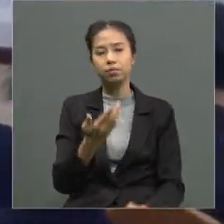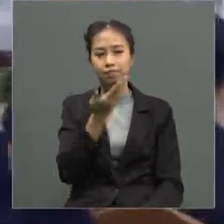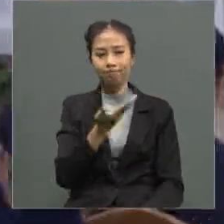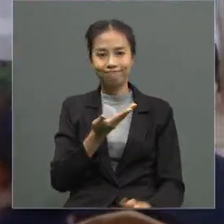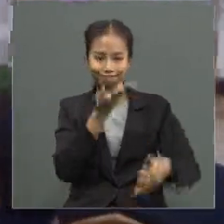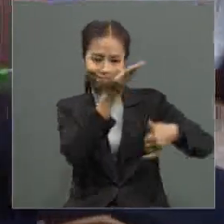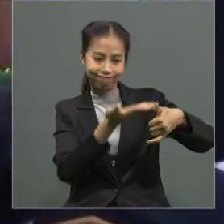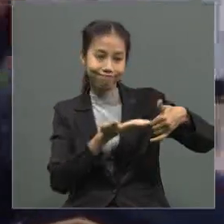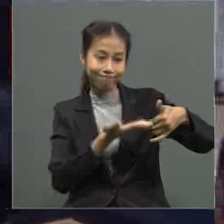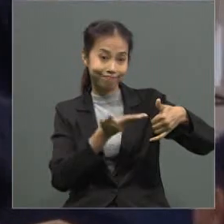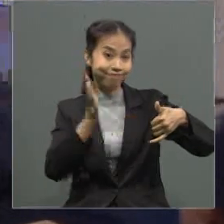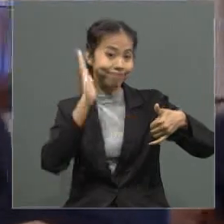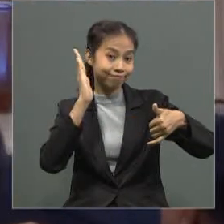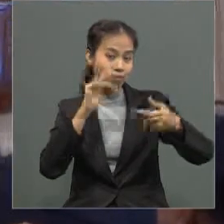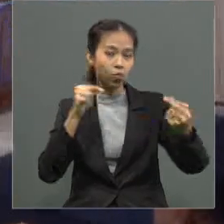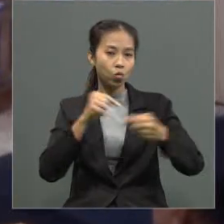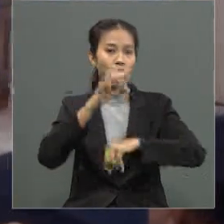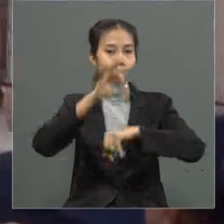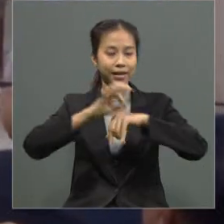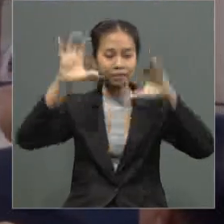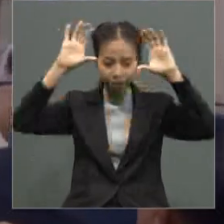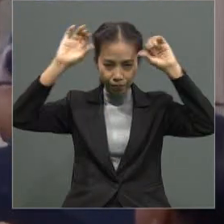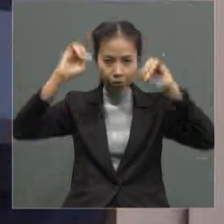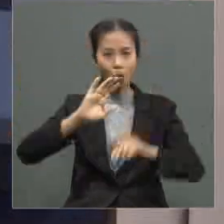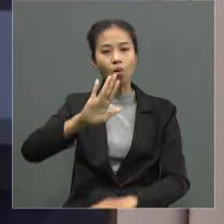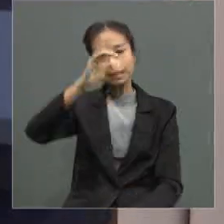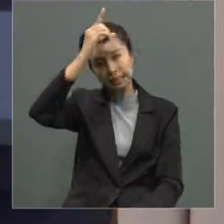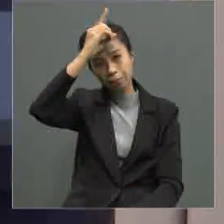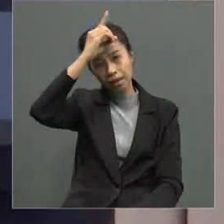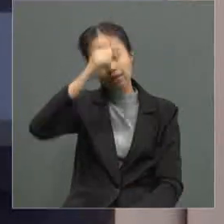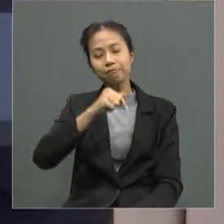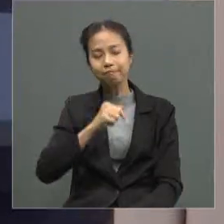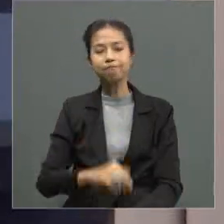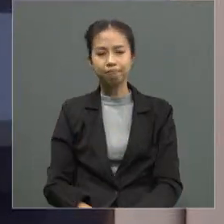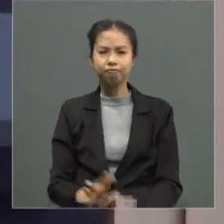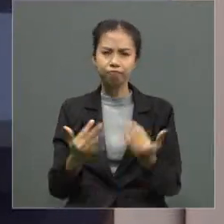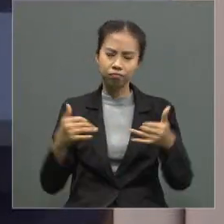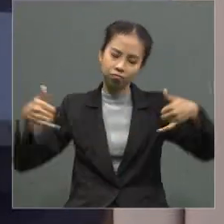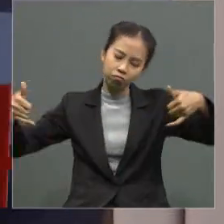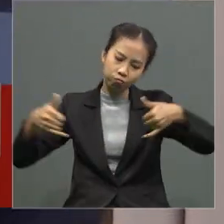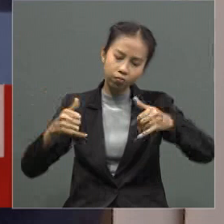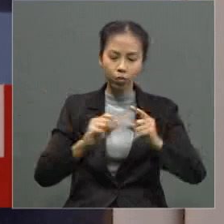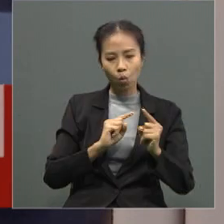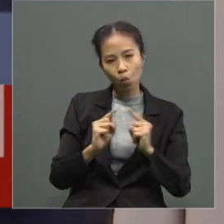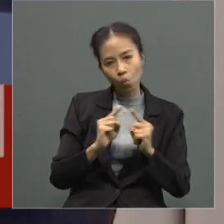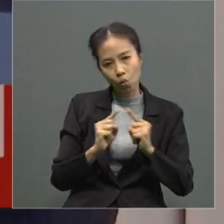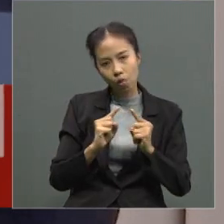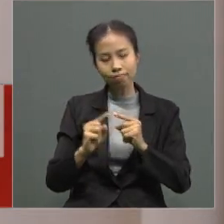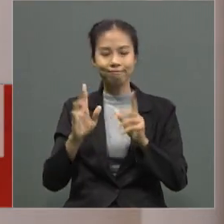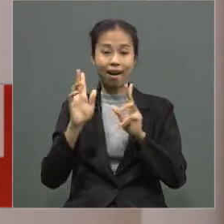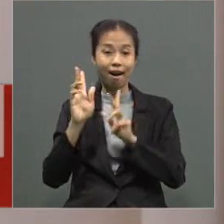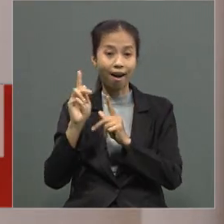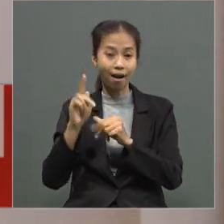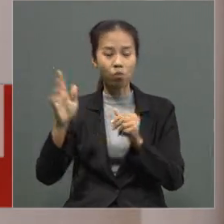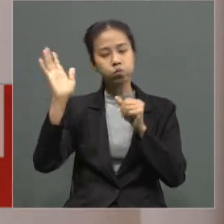วอร์สตอร์นะคะประธานาธิบดีสหพันธ์สาธารณรัฐเยอรมนีค่ะก็มีการร่วมกันแถลงข่าวนะค